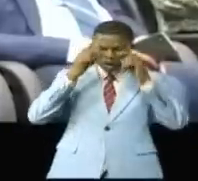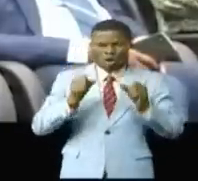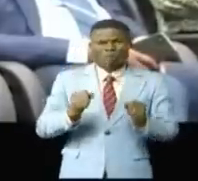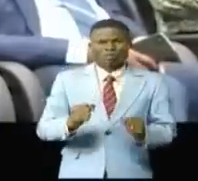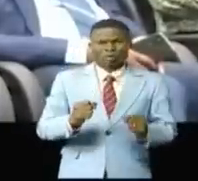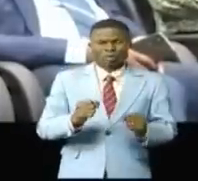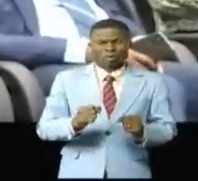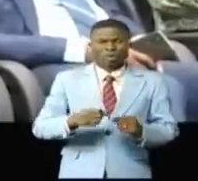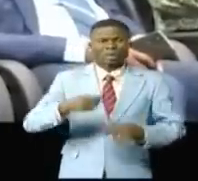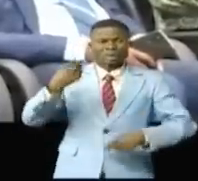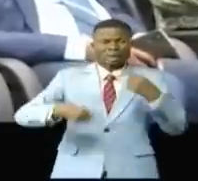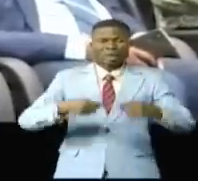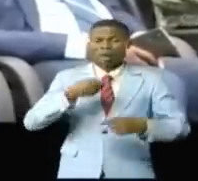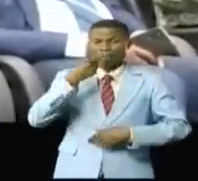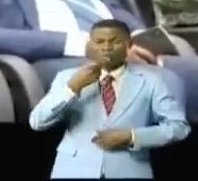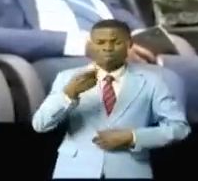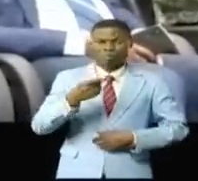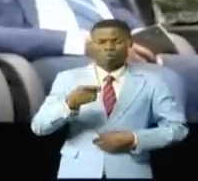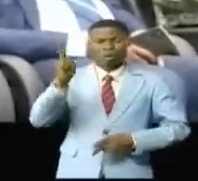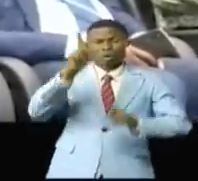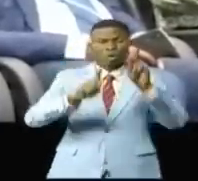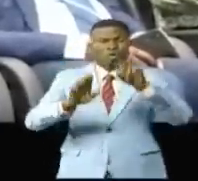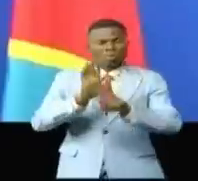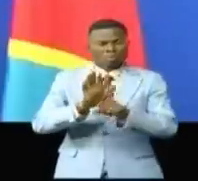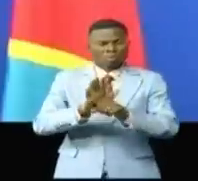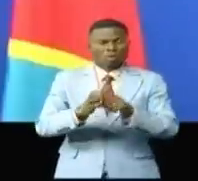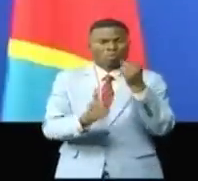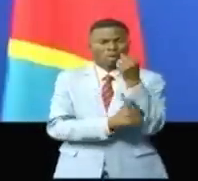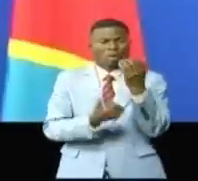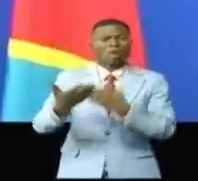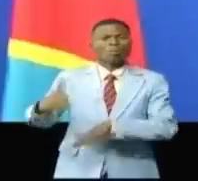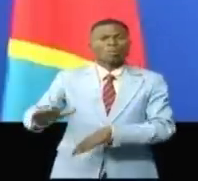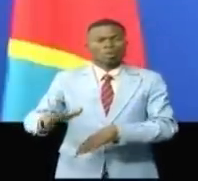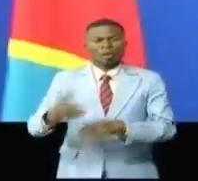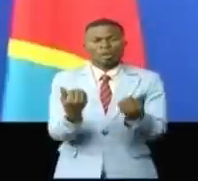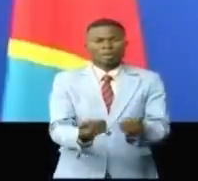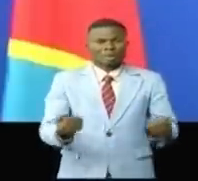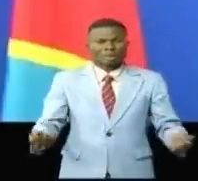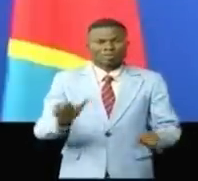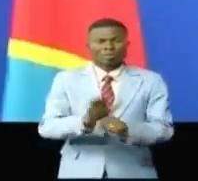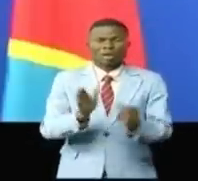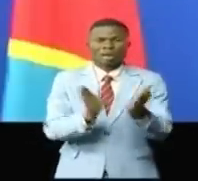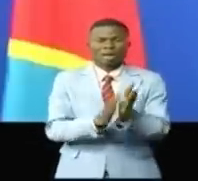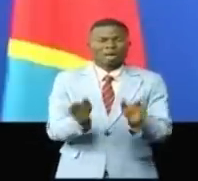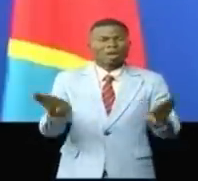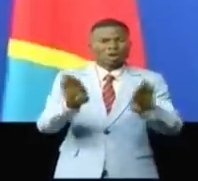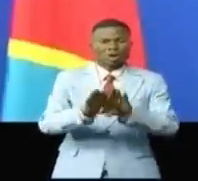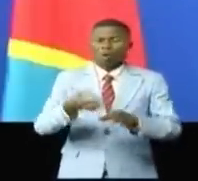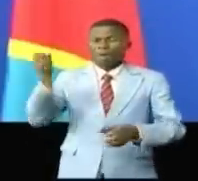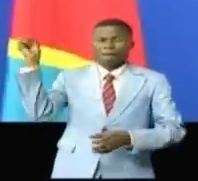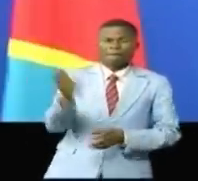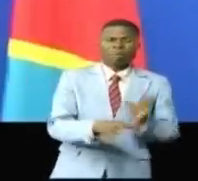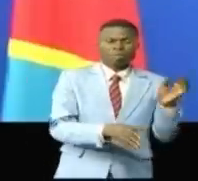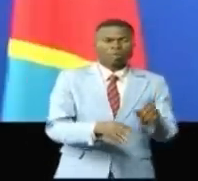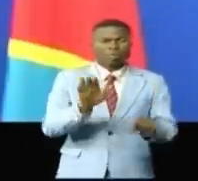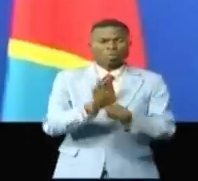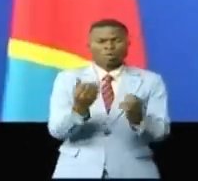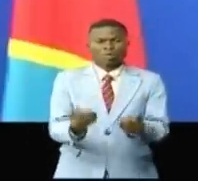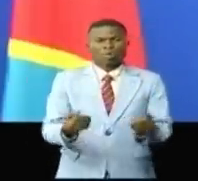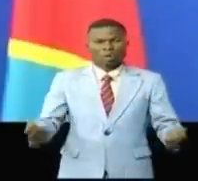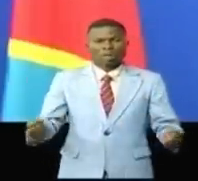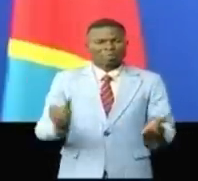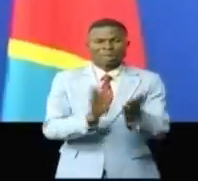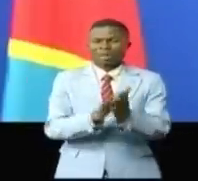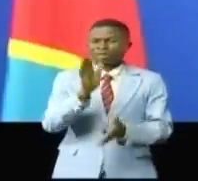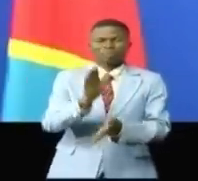dans ma discussion à l'lobby. Parce que tout ça, la population est koufa. Tout ça, l'école est bombardée. Tout ça, l'école est bombardée.